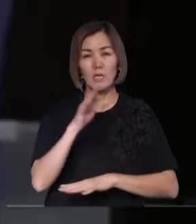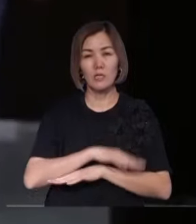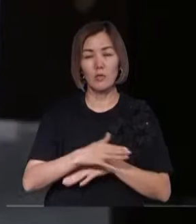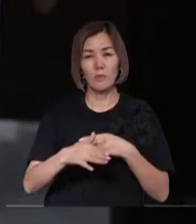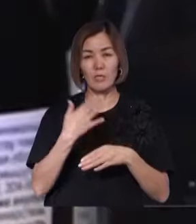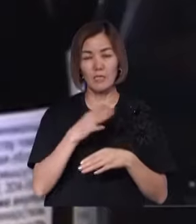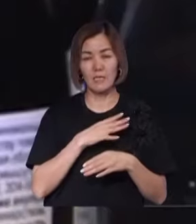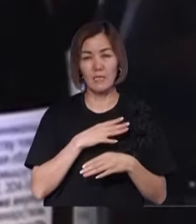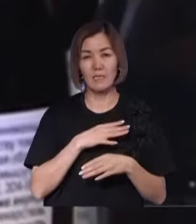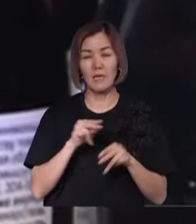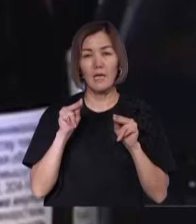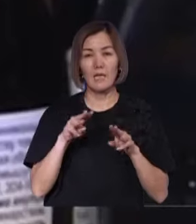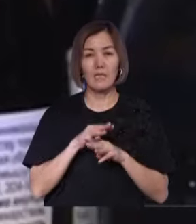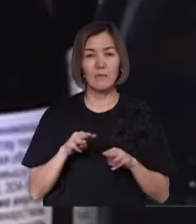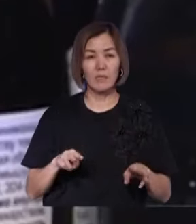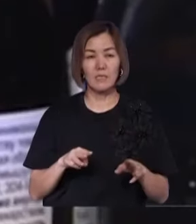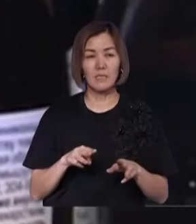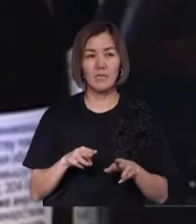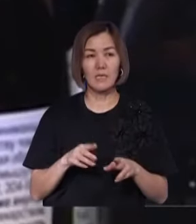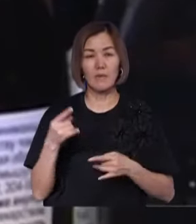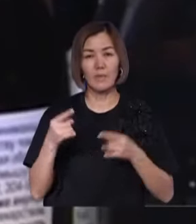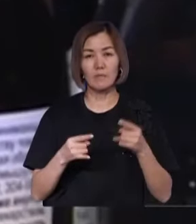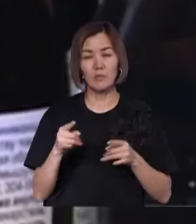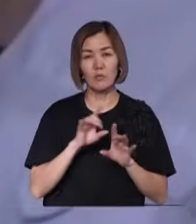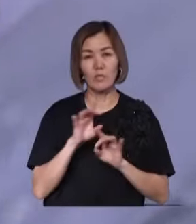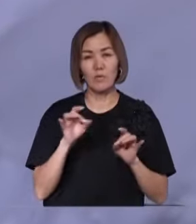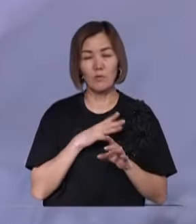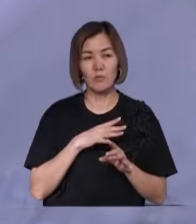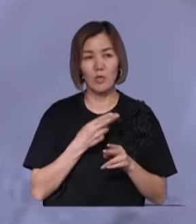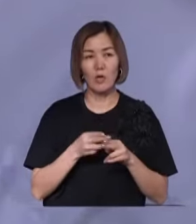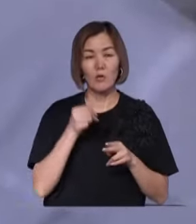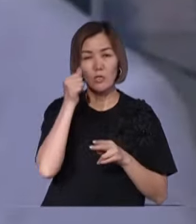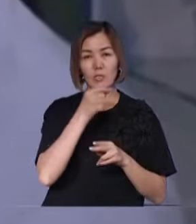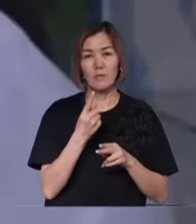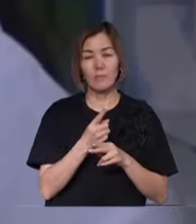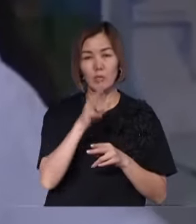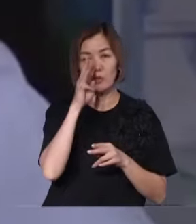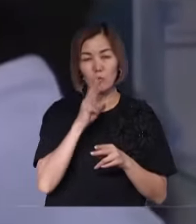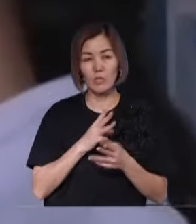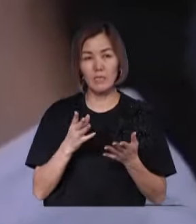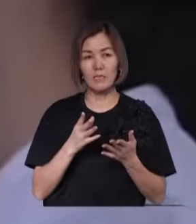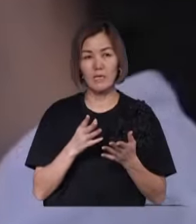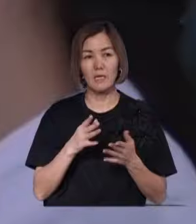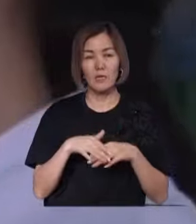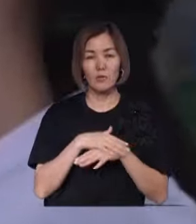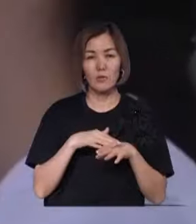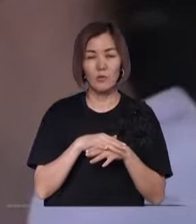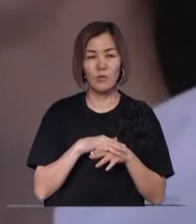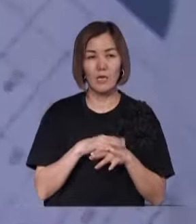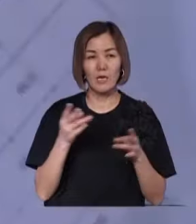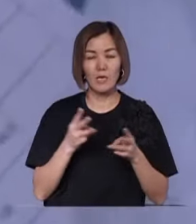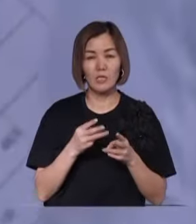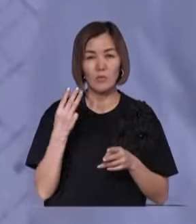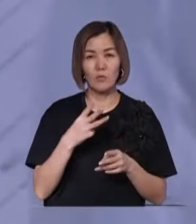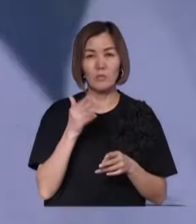жауапкершілікке тартылды. Әділет министрлігі баспасөз қызметінің хабарлауынша, осы жылдың 1-ші 90-ында тұрғындардан тиісті департаментке